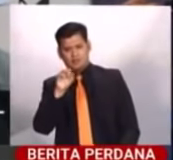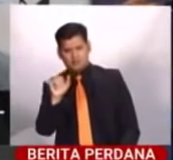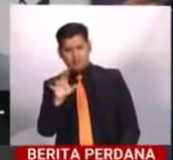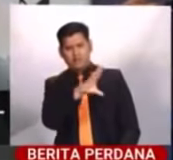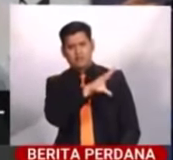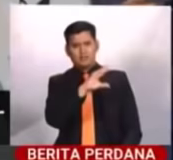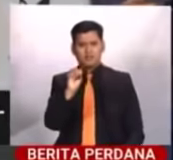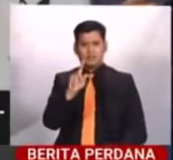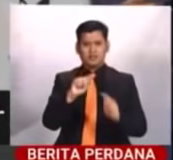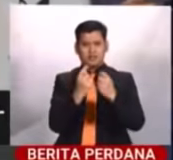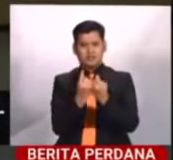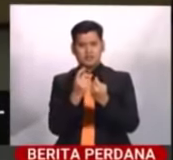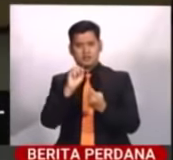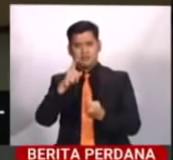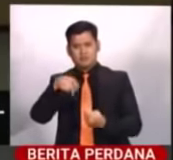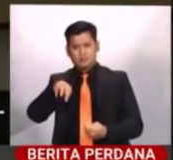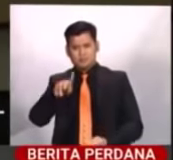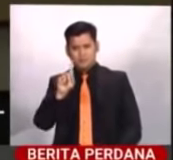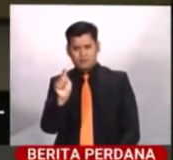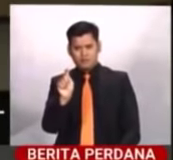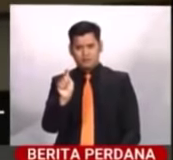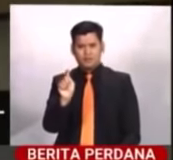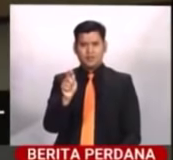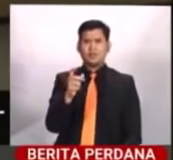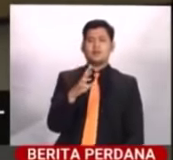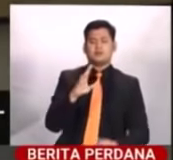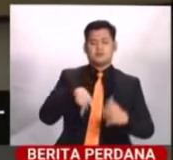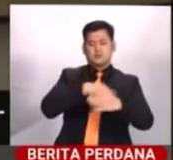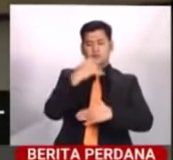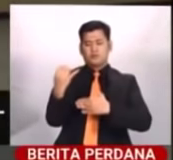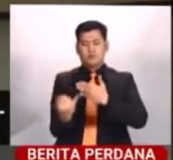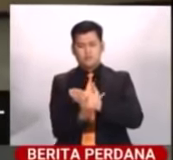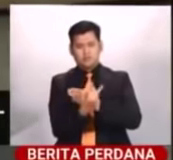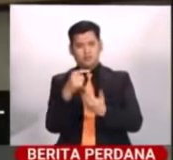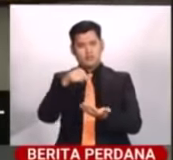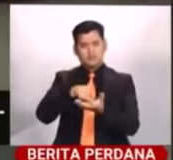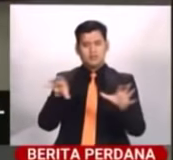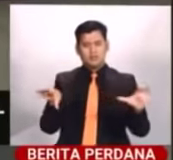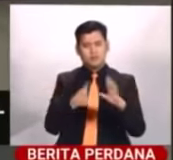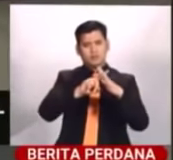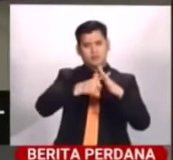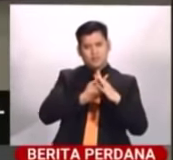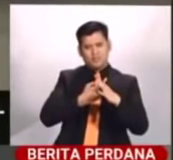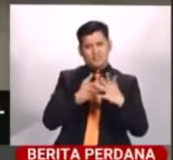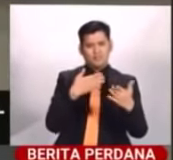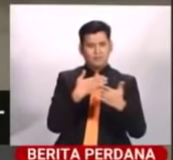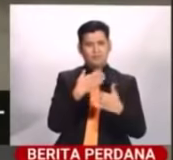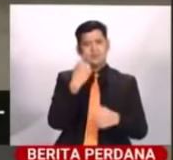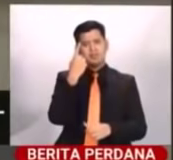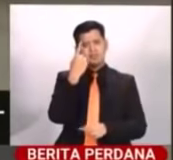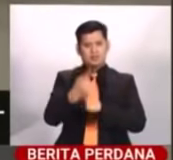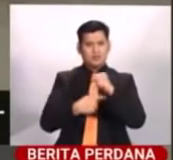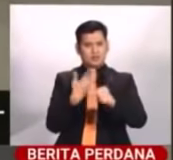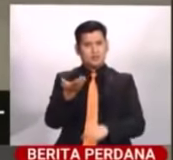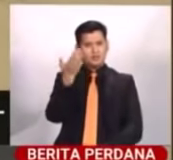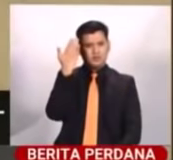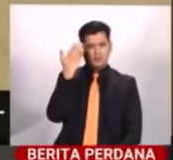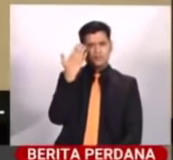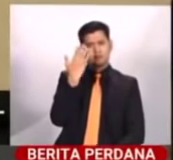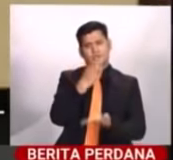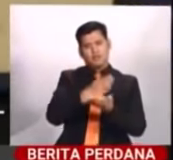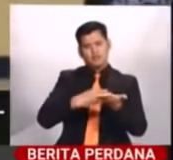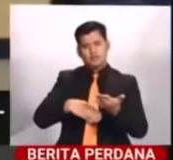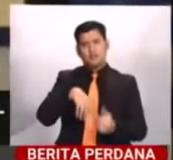Team Pursuit atau Team Sprint. Projek pembangunan velodrome tersebut yang bermula hampir setahun lalu dengan kos